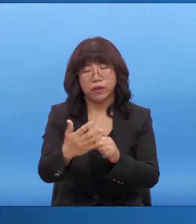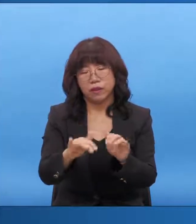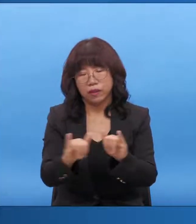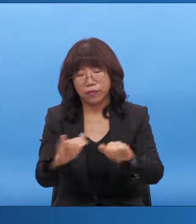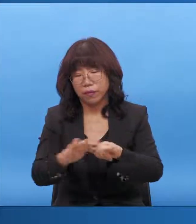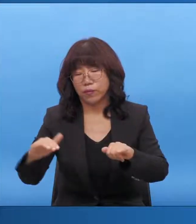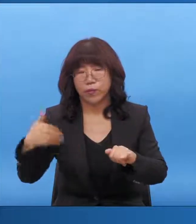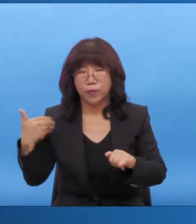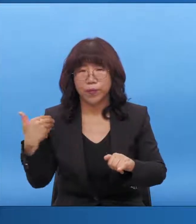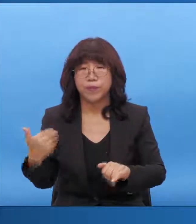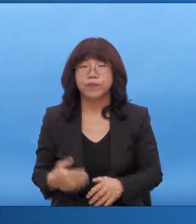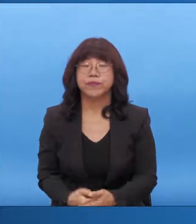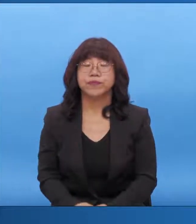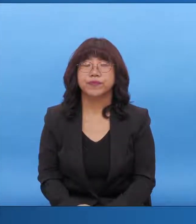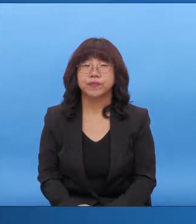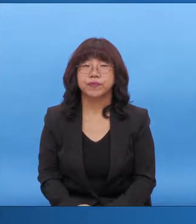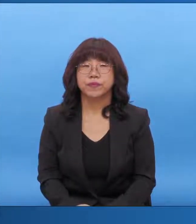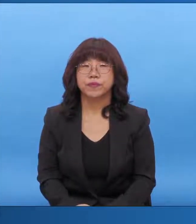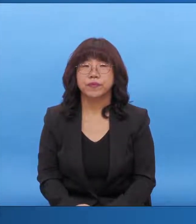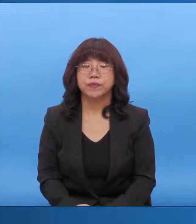여러분 아시다시피 이미